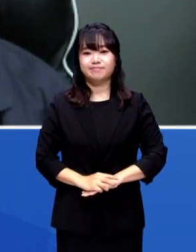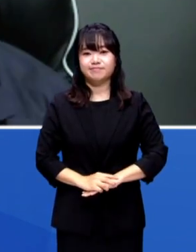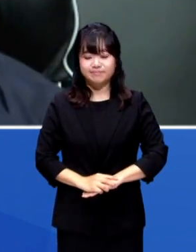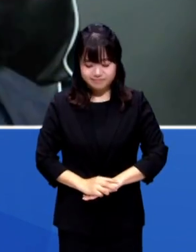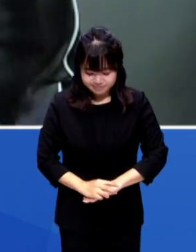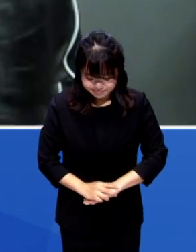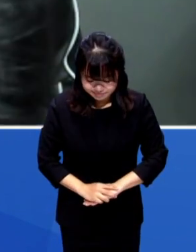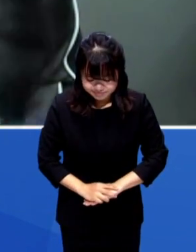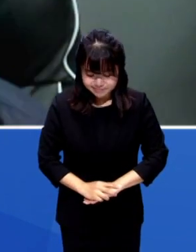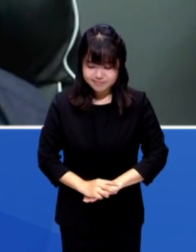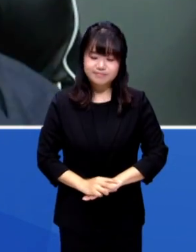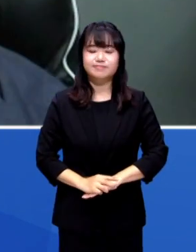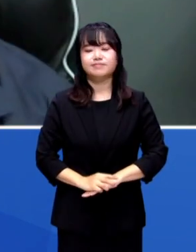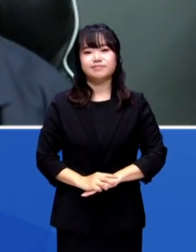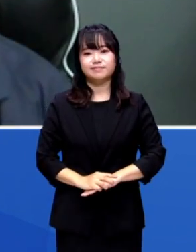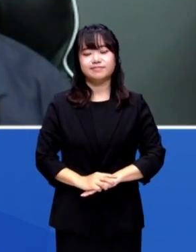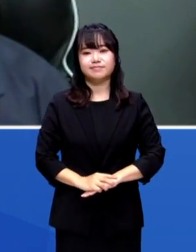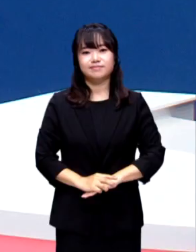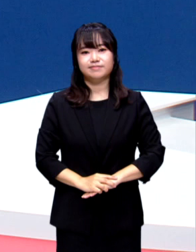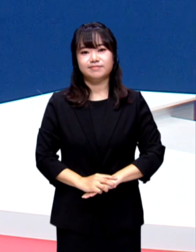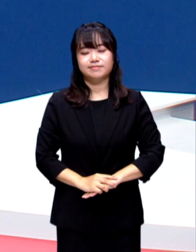네, 감사합니다.